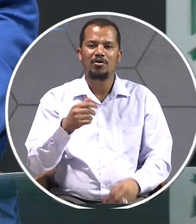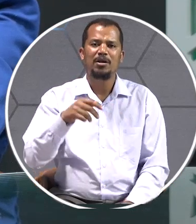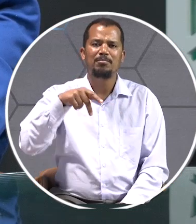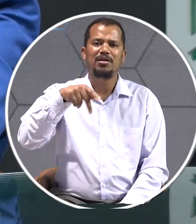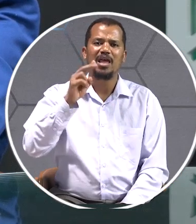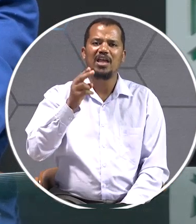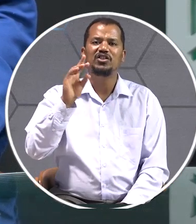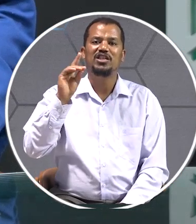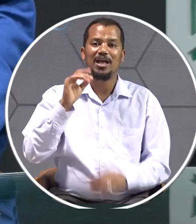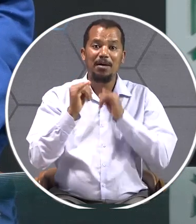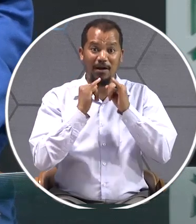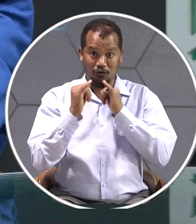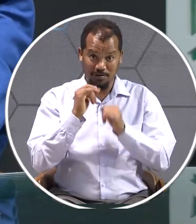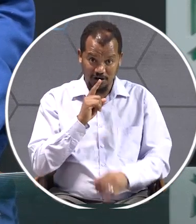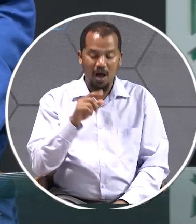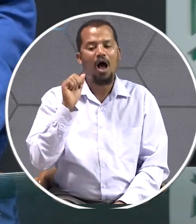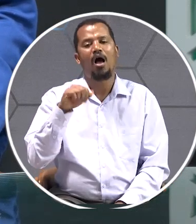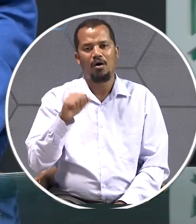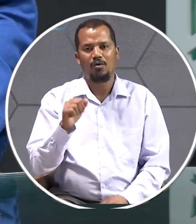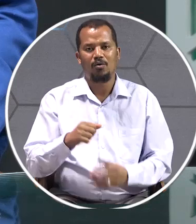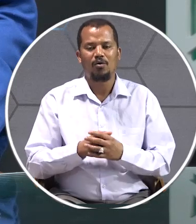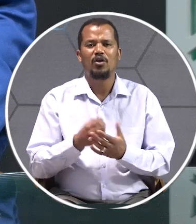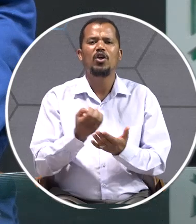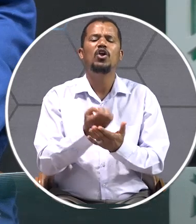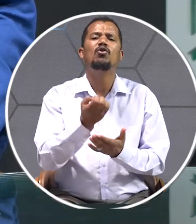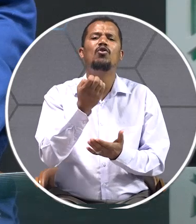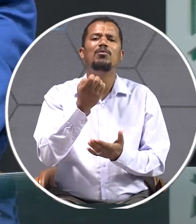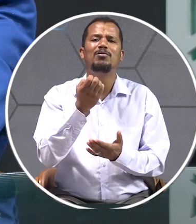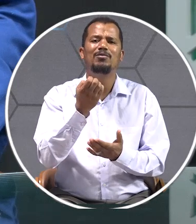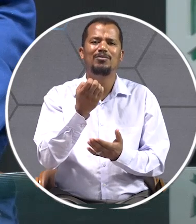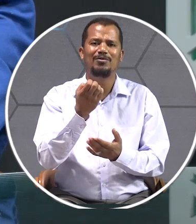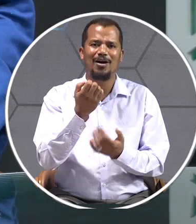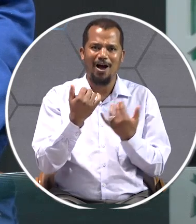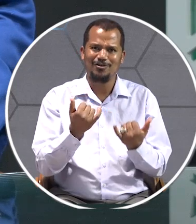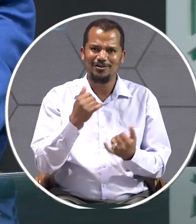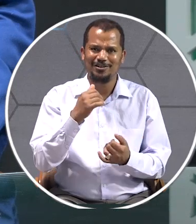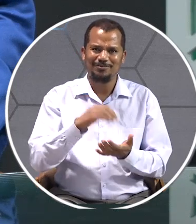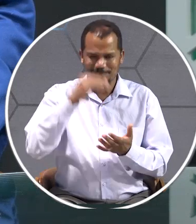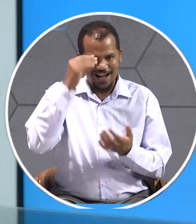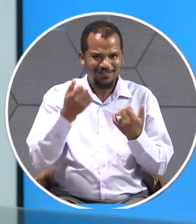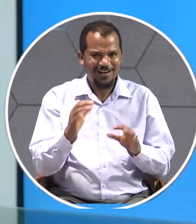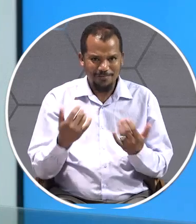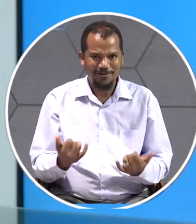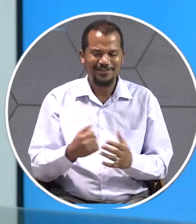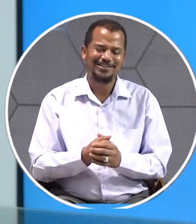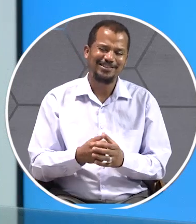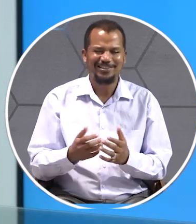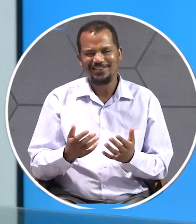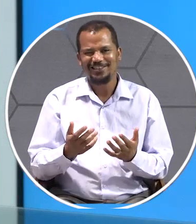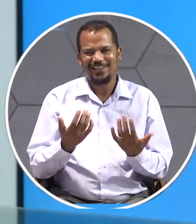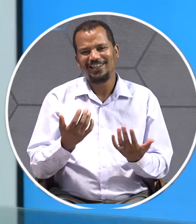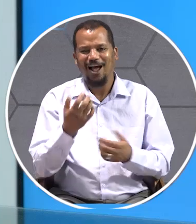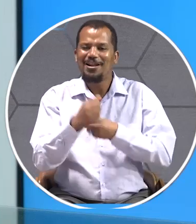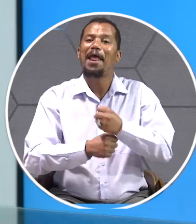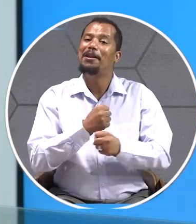ጨረስከው በinformation systems ነው ኢኮኖሚክስን ማንሳት አትፈልግም አሁን ደገና እድሜም አለ